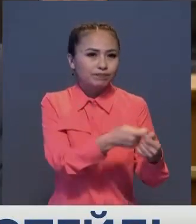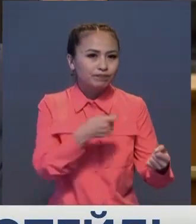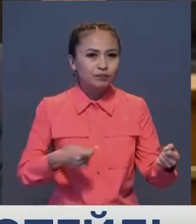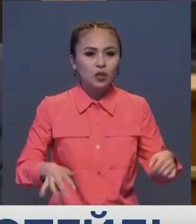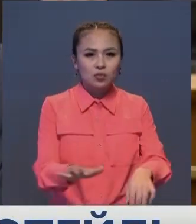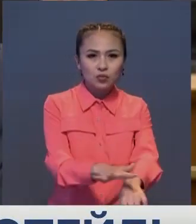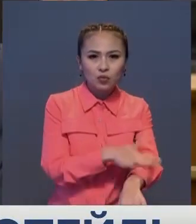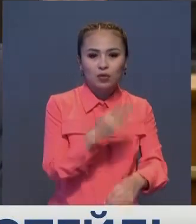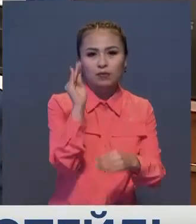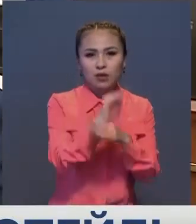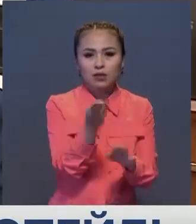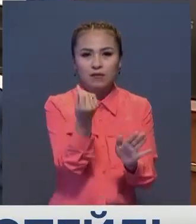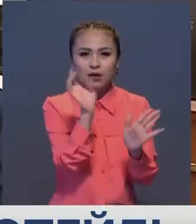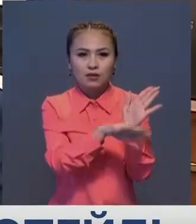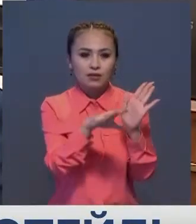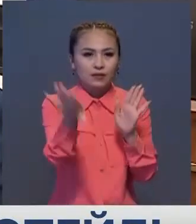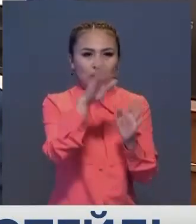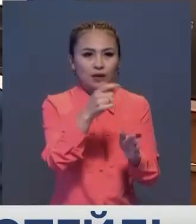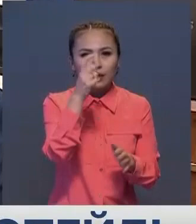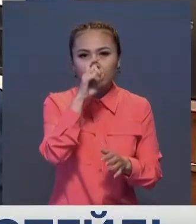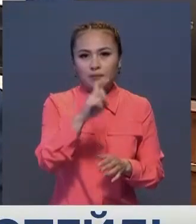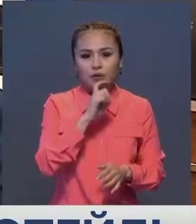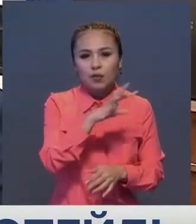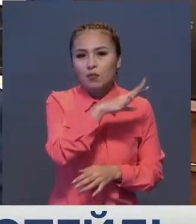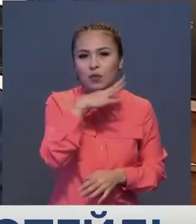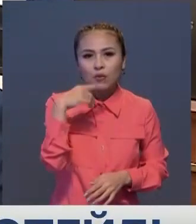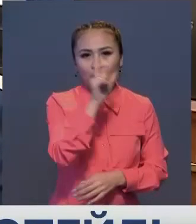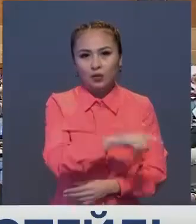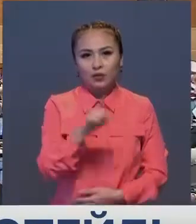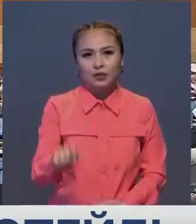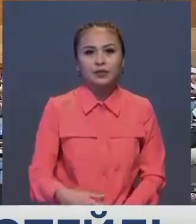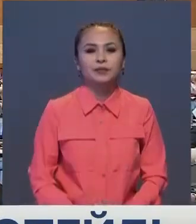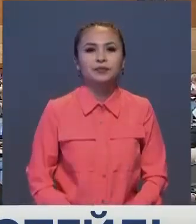Салдарынан салымшылар арасында түсінбеушілік көп. Ақсәуле Байменшина, Досхан Қораз, Хабар 24.